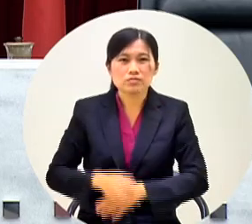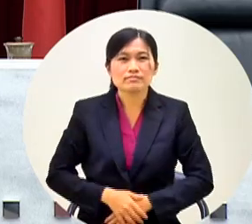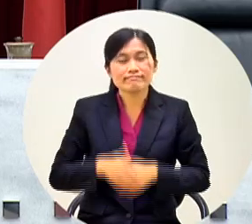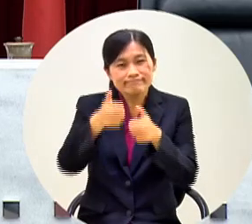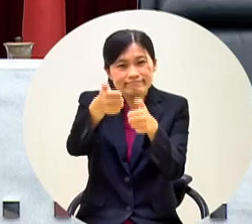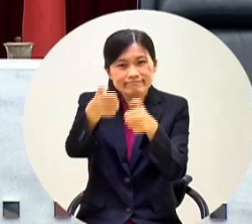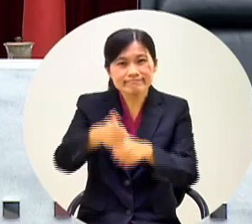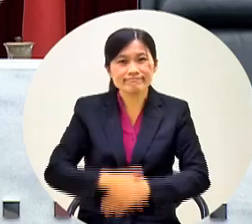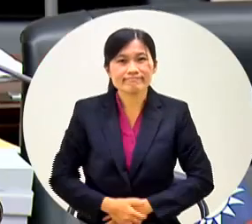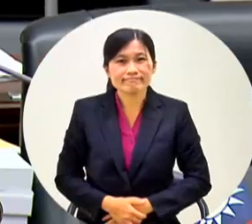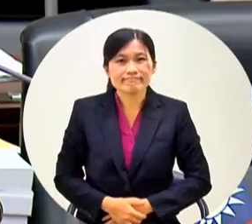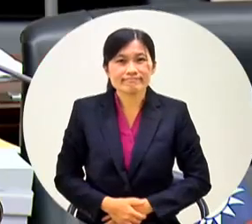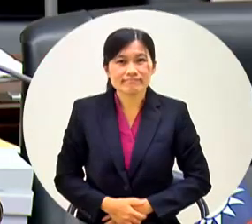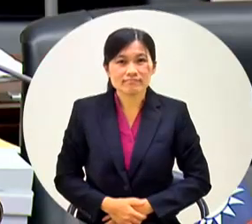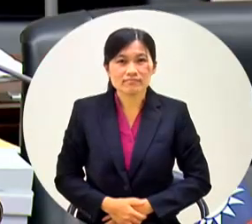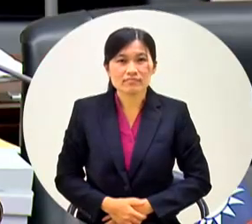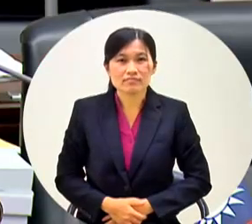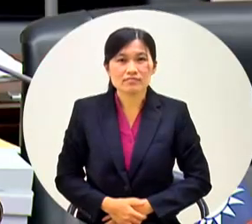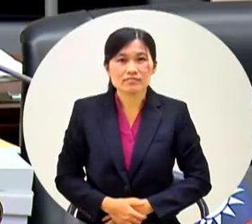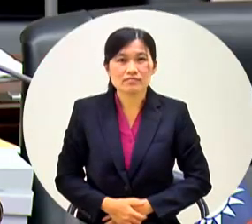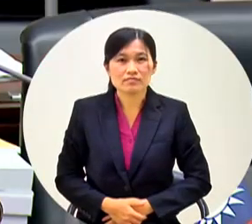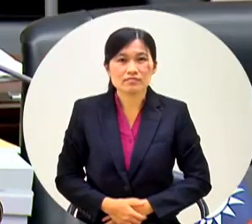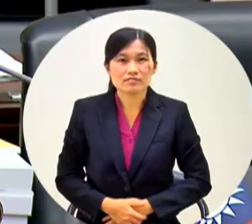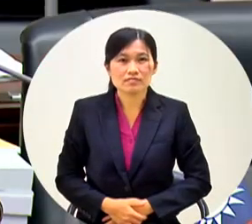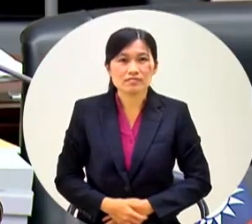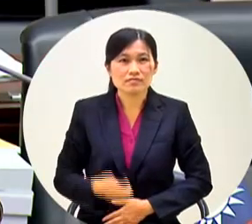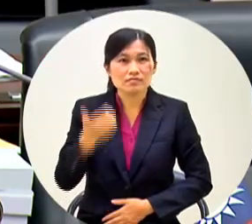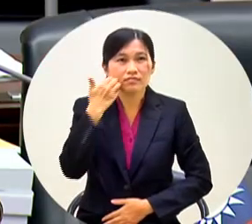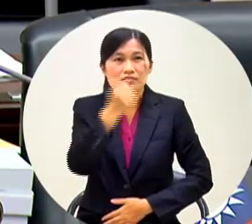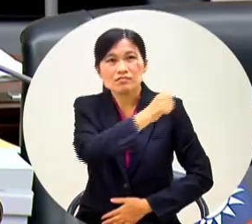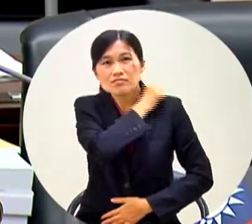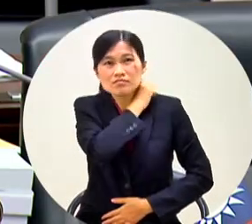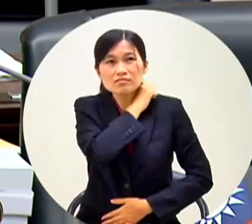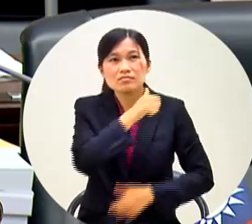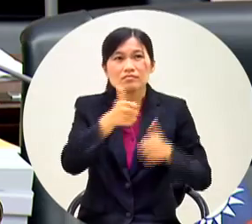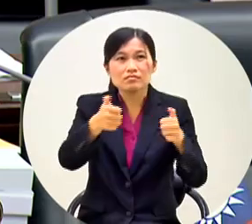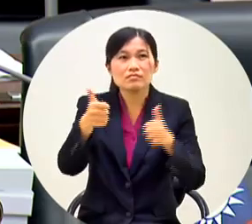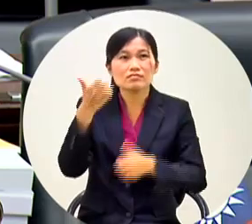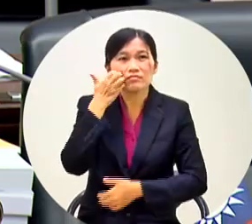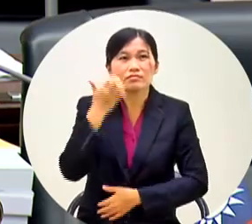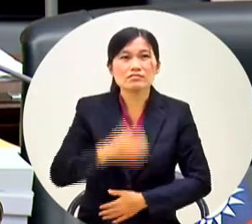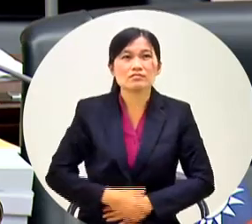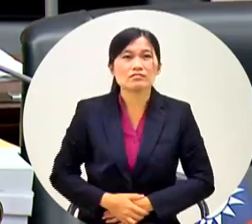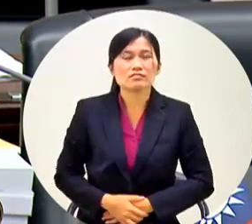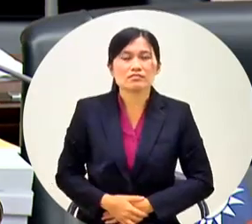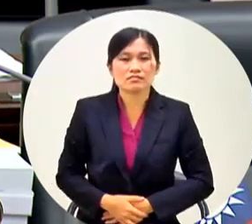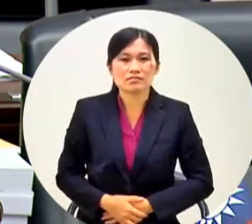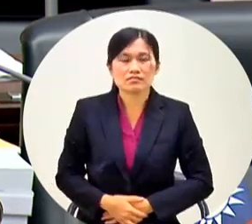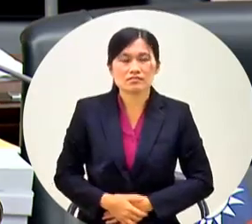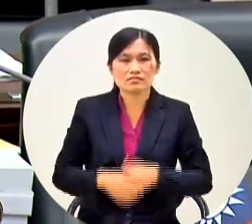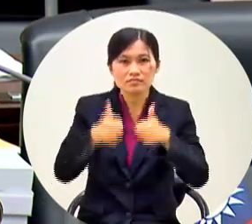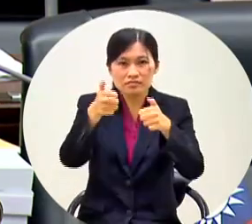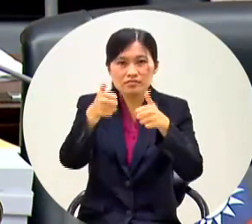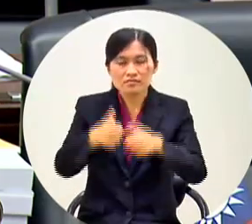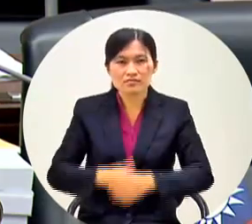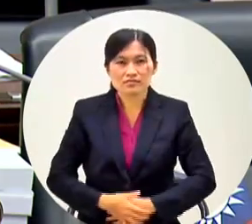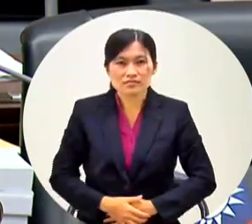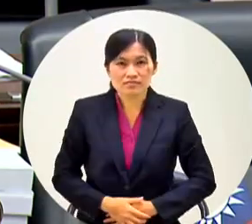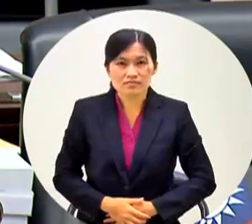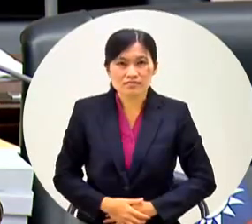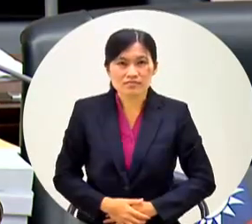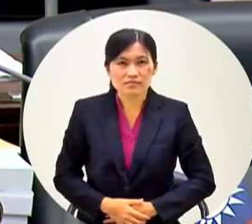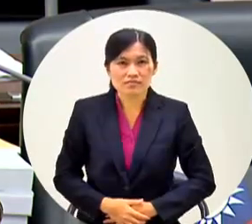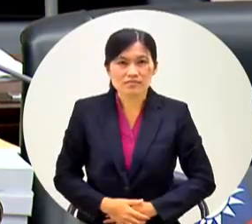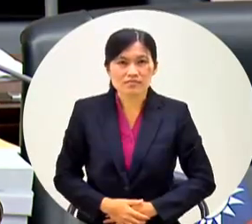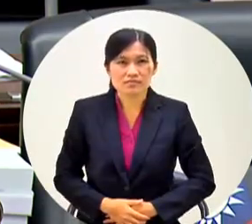谁？ 那我们是不是把前面的画面都再播一次？ 谢谢。 没有锁他吗？所以朱姓，这一 谢